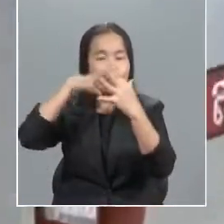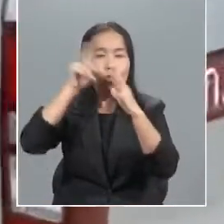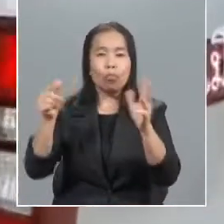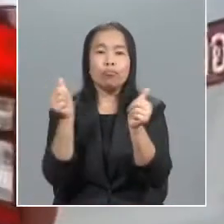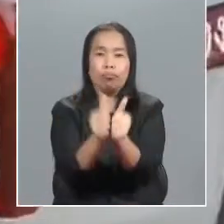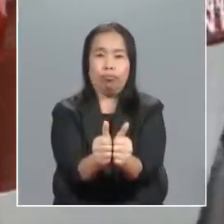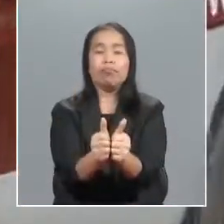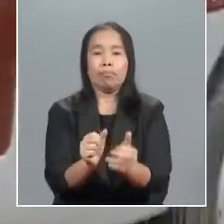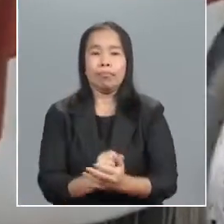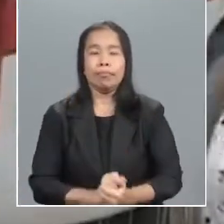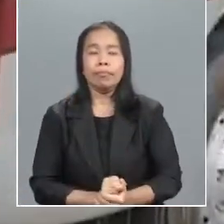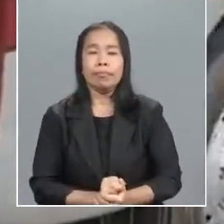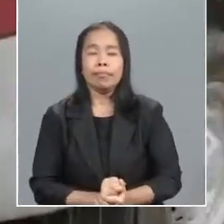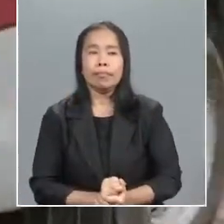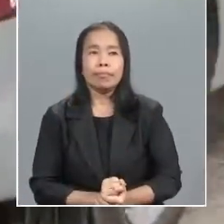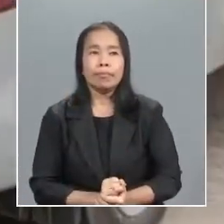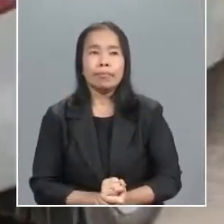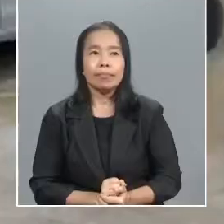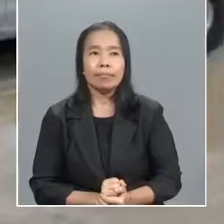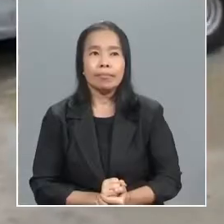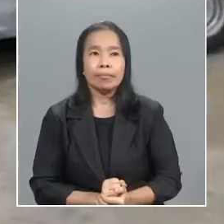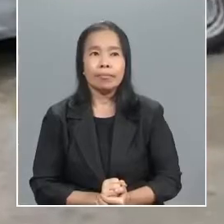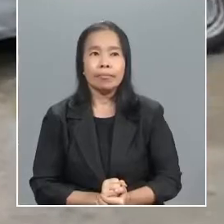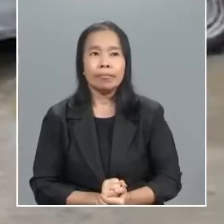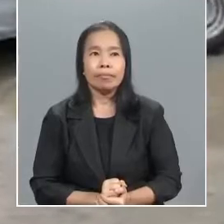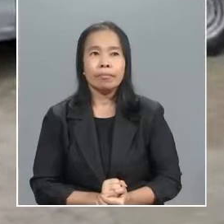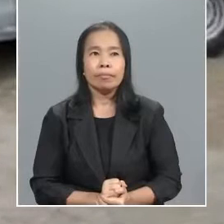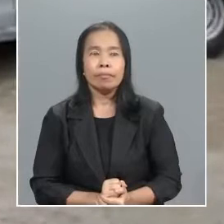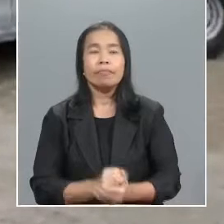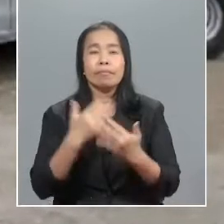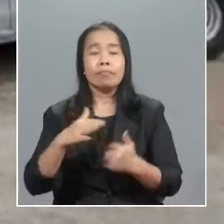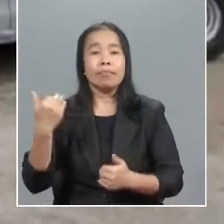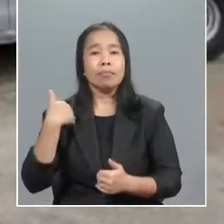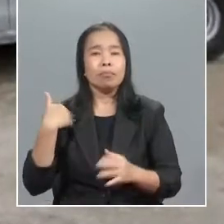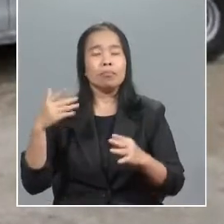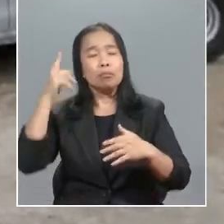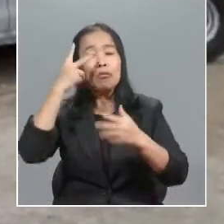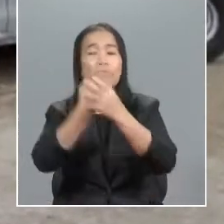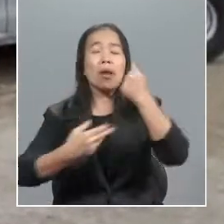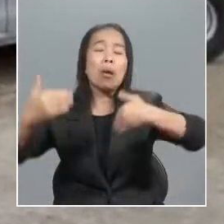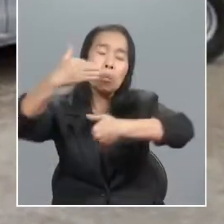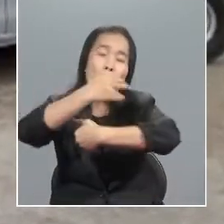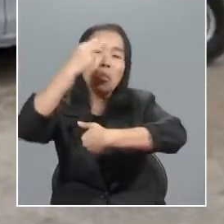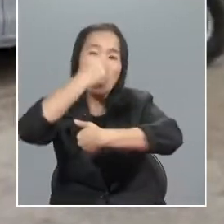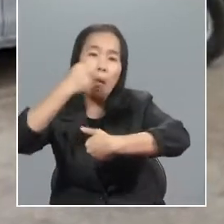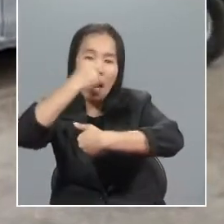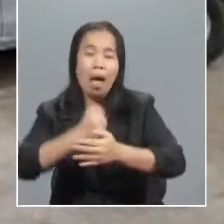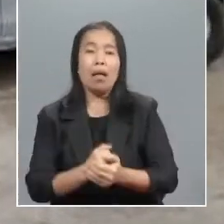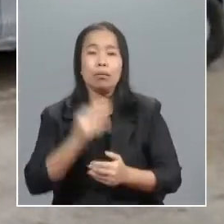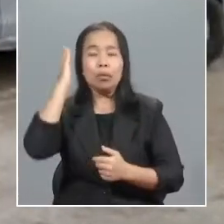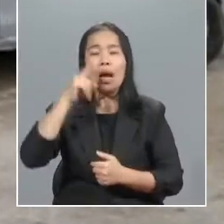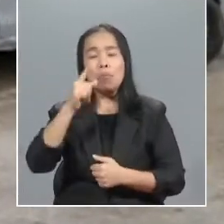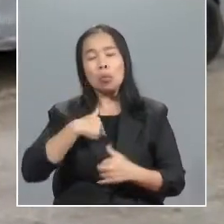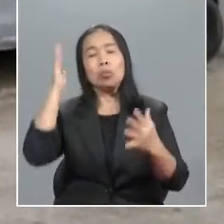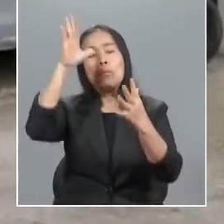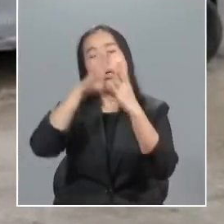จอ เนี่ยฮะตั้มกอดเมื่อกี้ถามพี่หมูอยู่กอดแฟนร้องไห้ ใช่ค่ะ บอกว่าแต่ไม่ได้เจอกัน